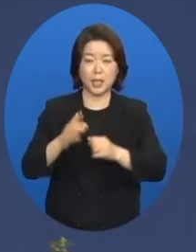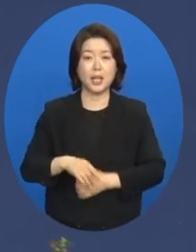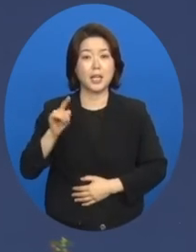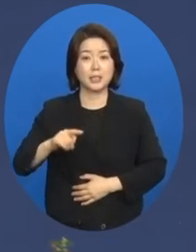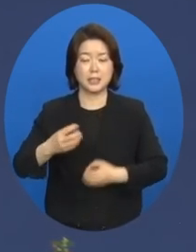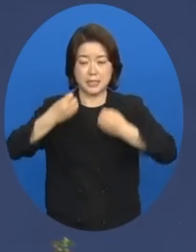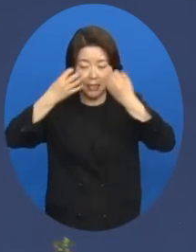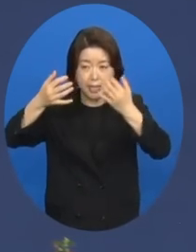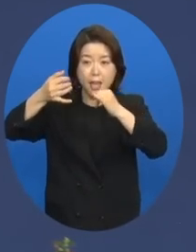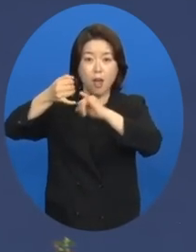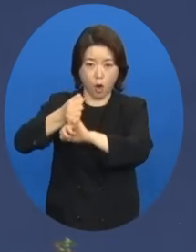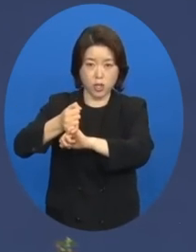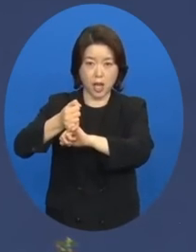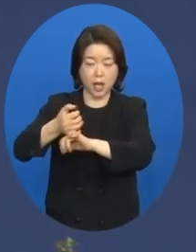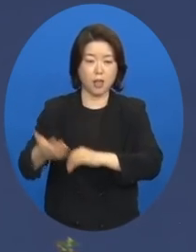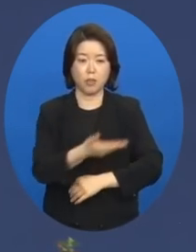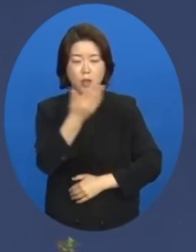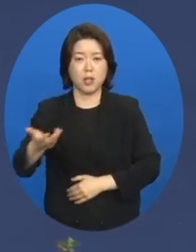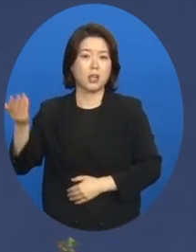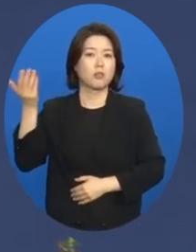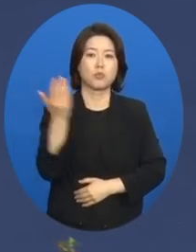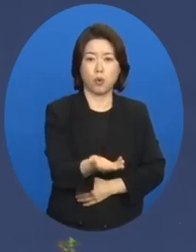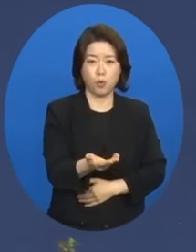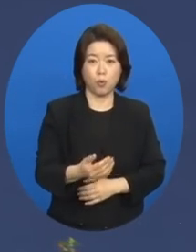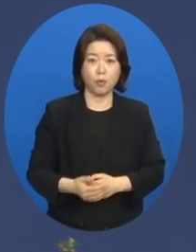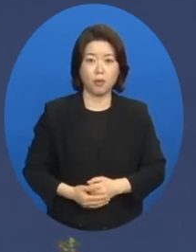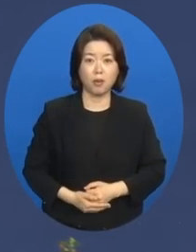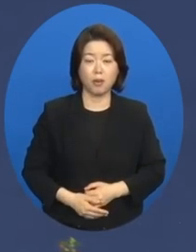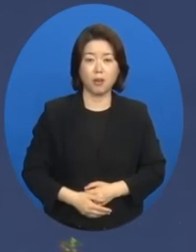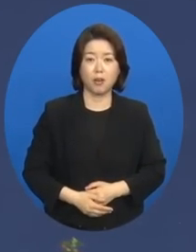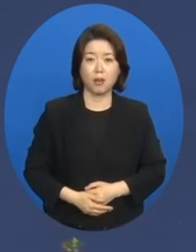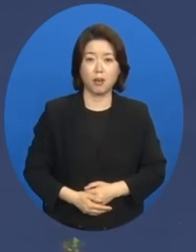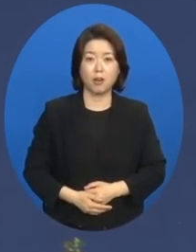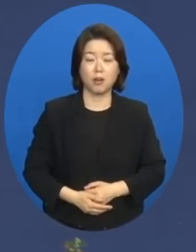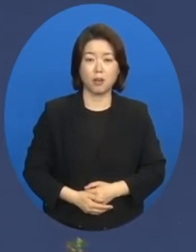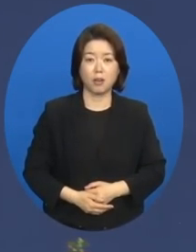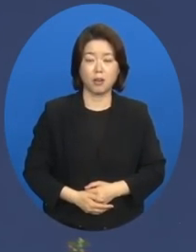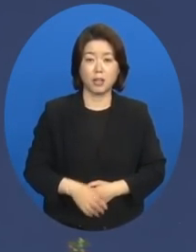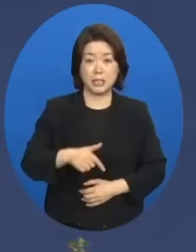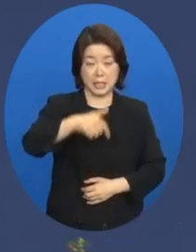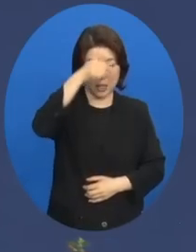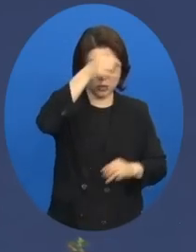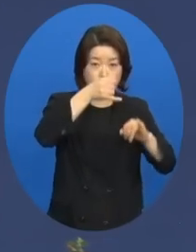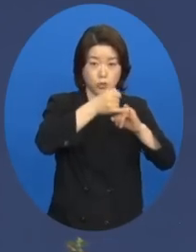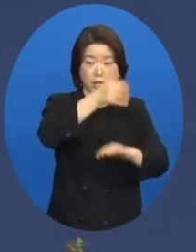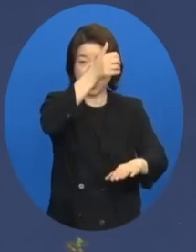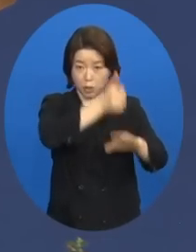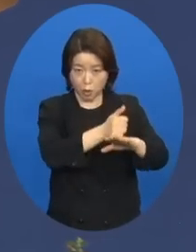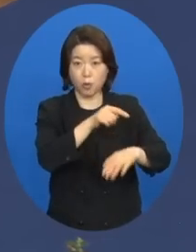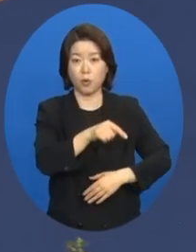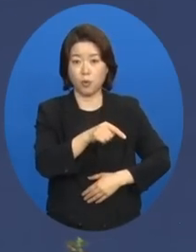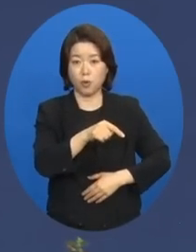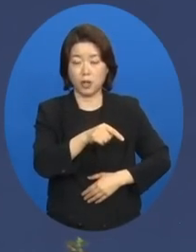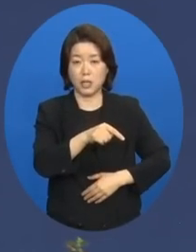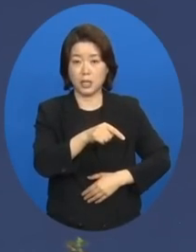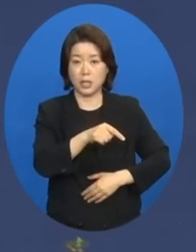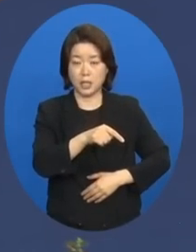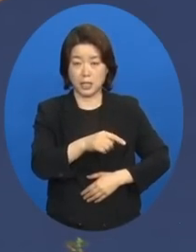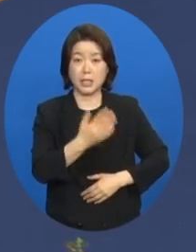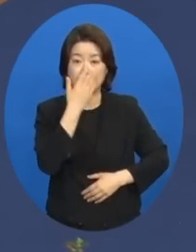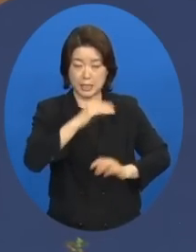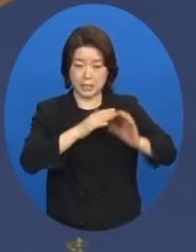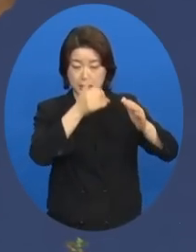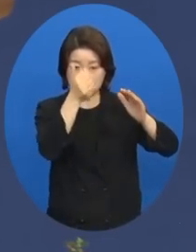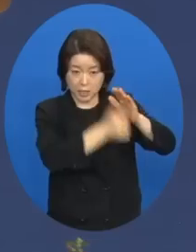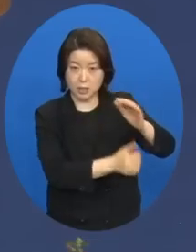새 언약을 너희에게 주겠다. 이게 구약의 결론이에요. 이스라엘은 아니 구약은 이스라엘의